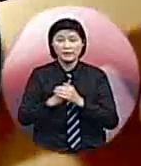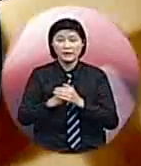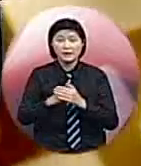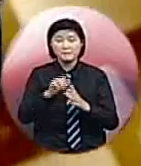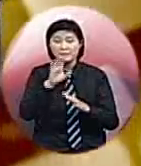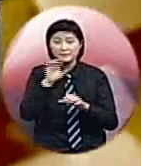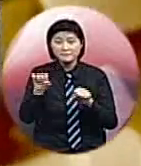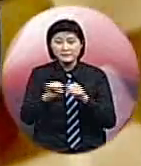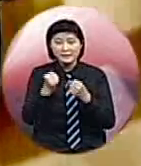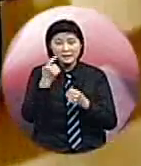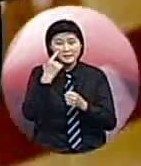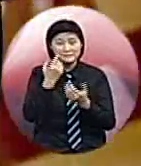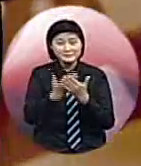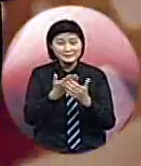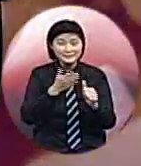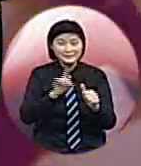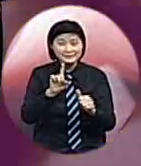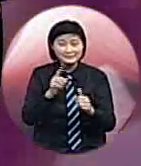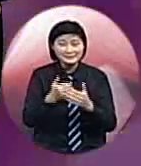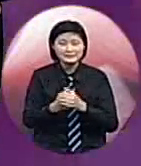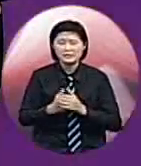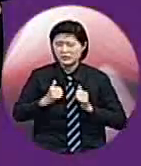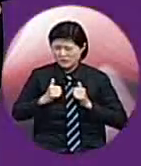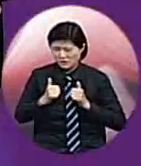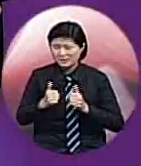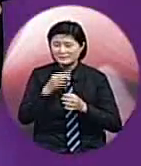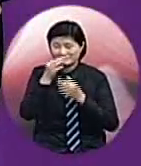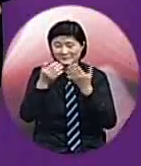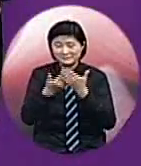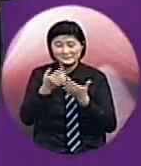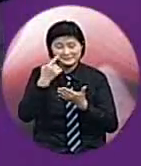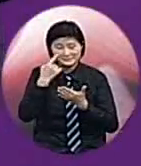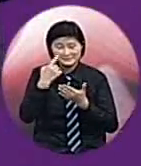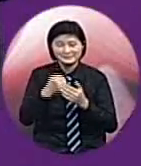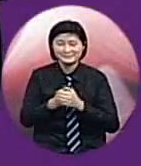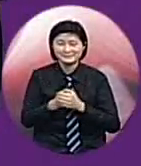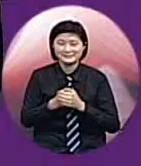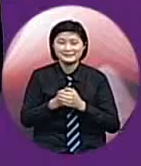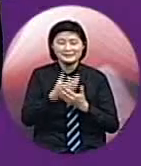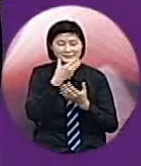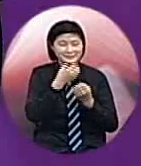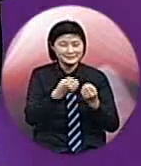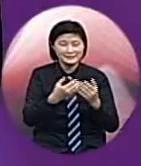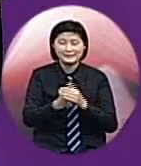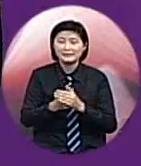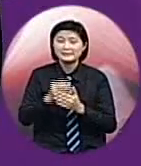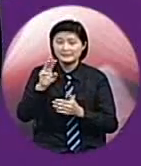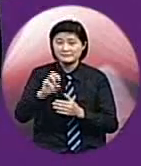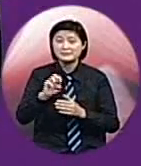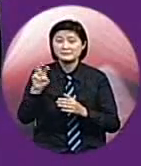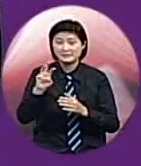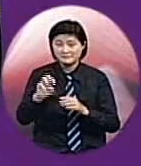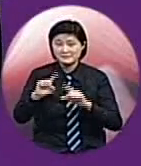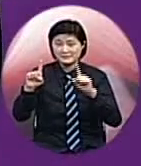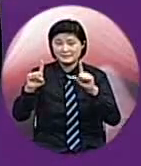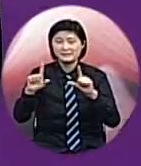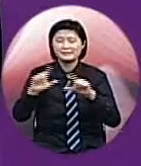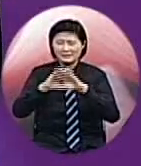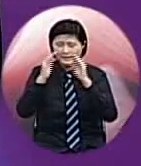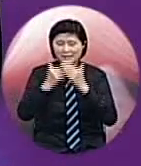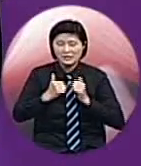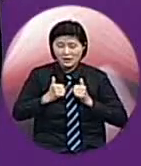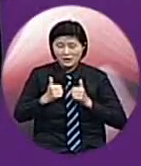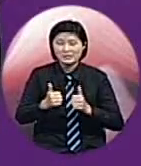대박을 한번 내보실 생각은 없습니까? 하여튼 열심히 해보겠습니다. 네. 아유, 축하드립니다. 30일도 열심히. 30일도 네. 열심히.